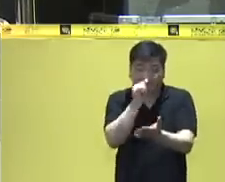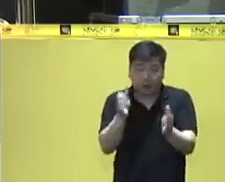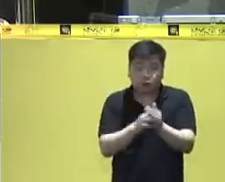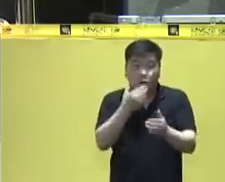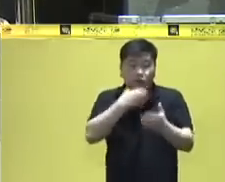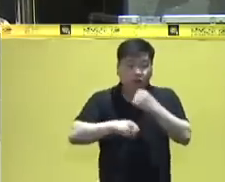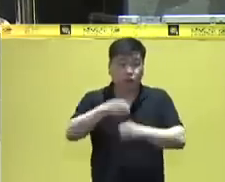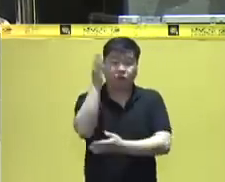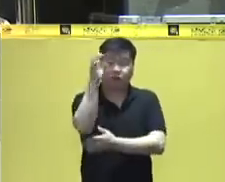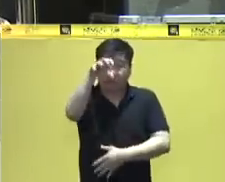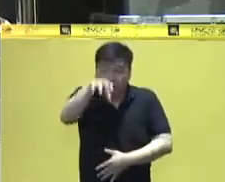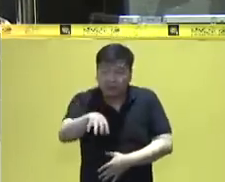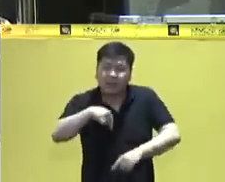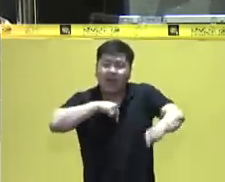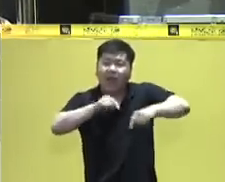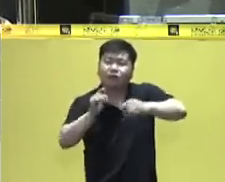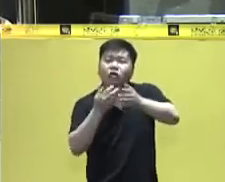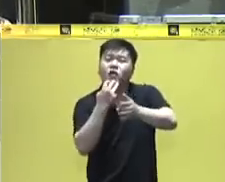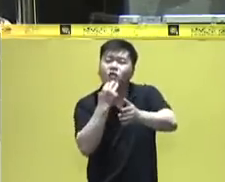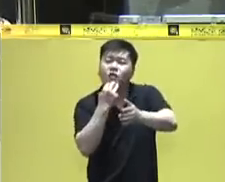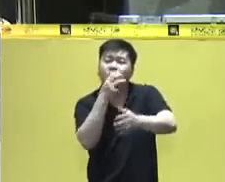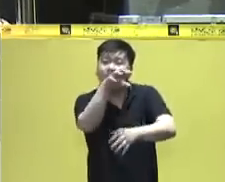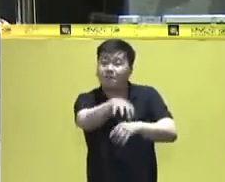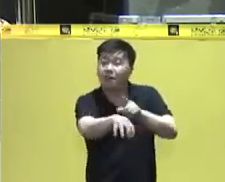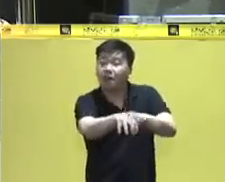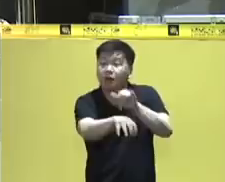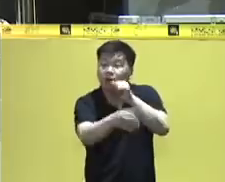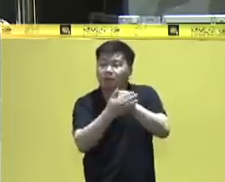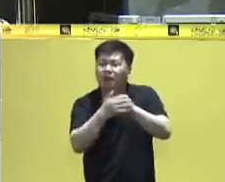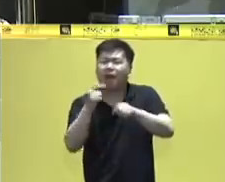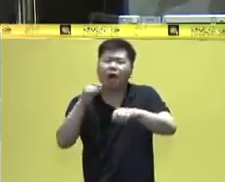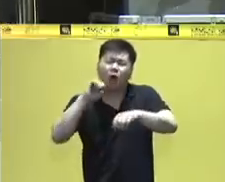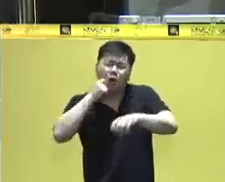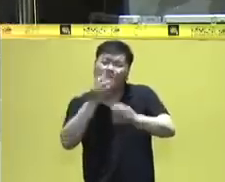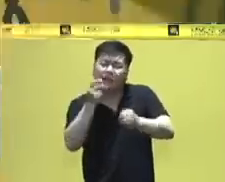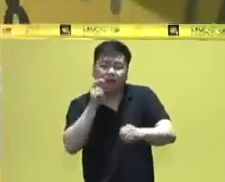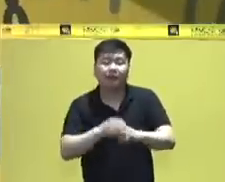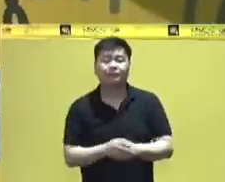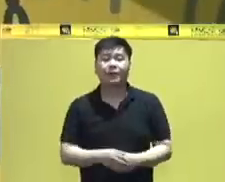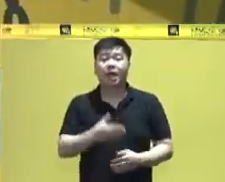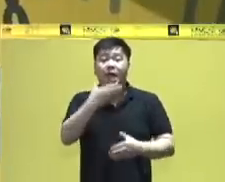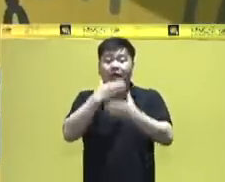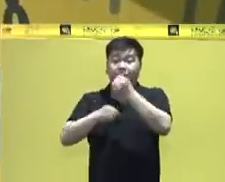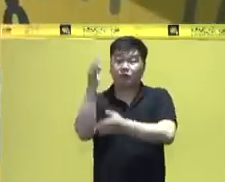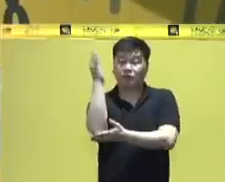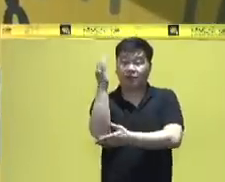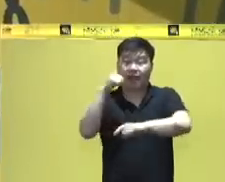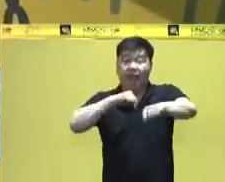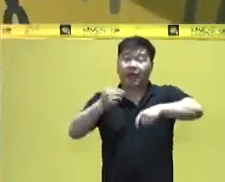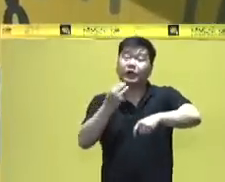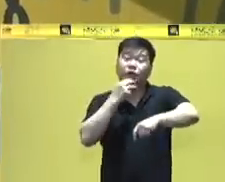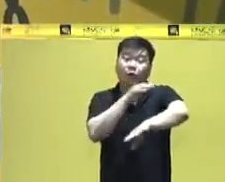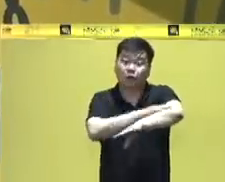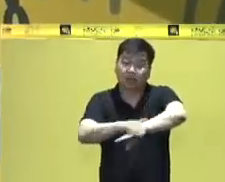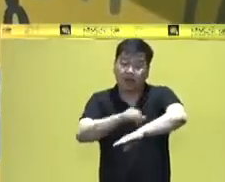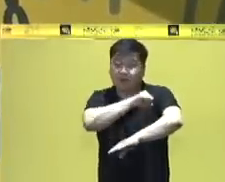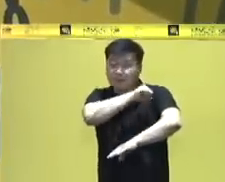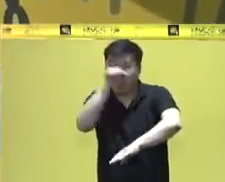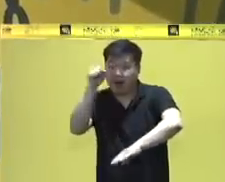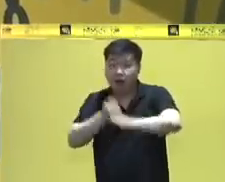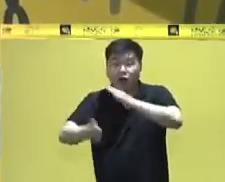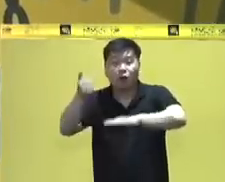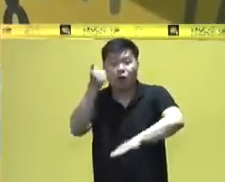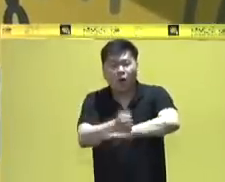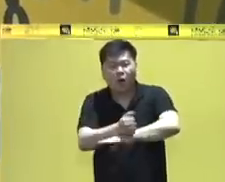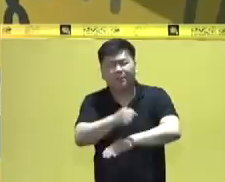지금 행정수도기 때문에 그렇죠. 먼 것 같습니다. 예. 세종시가 행정수도가 제대로 됐으면 여러모로 좋았을